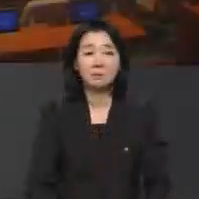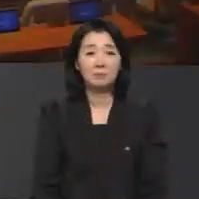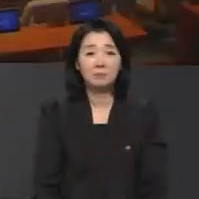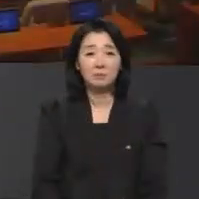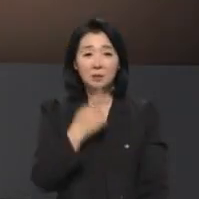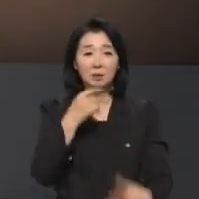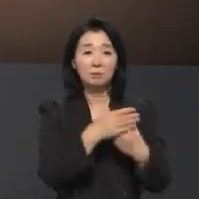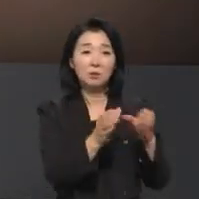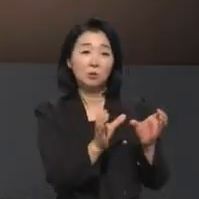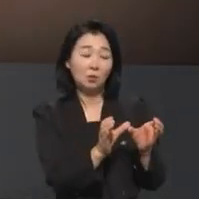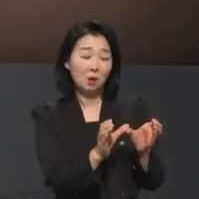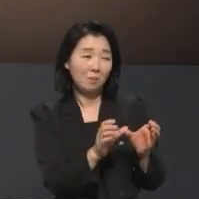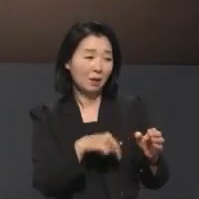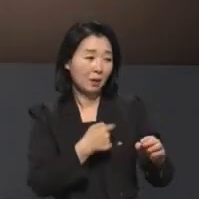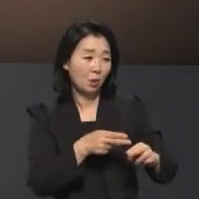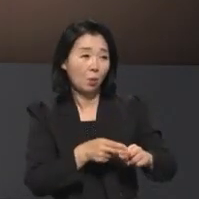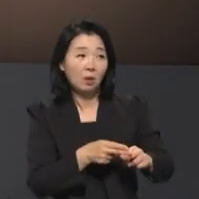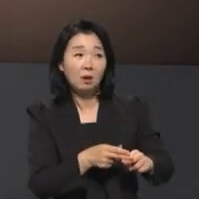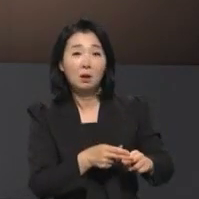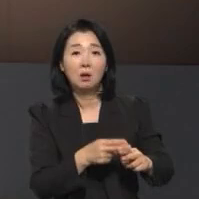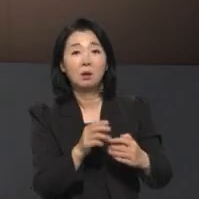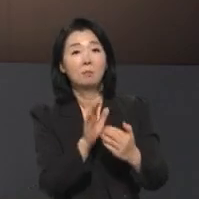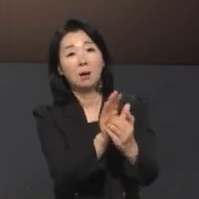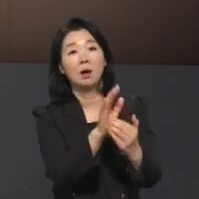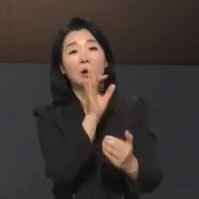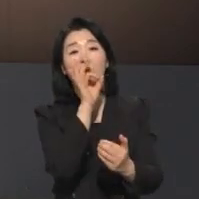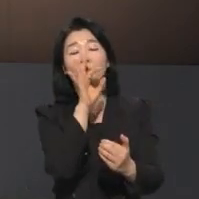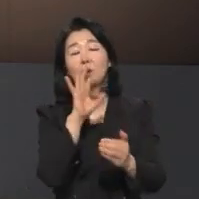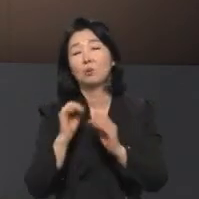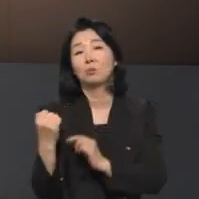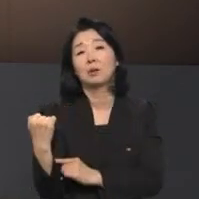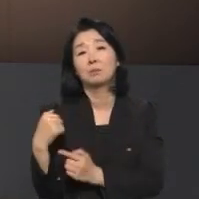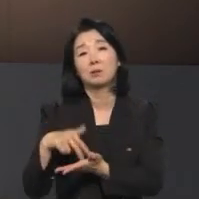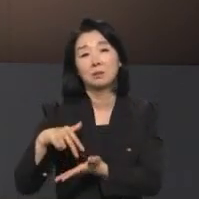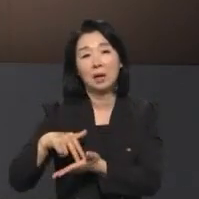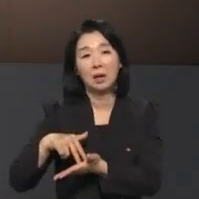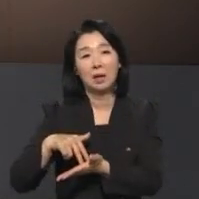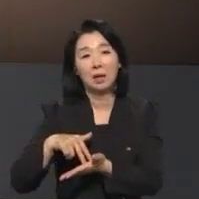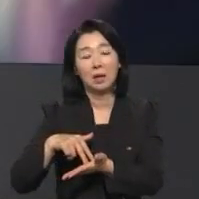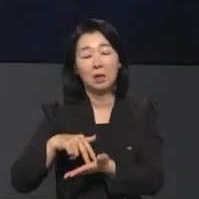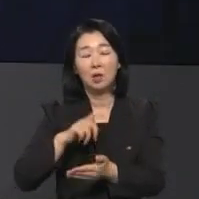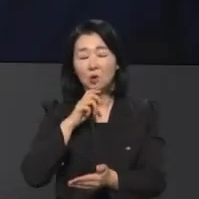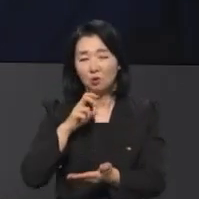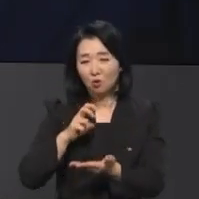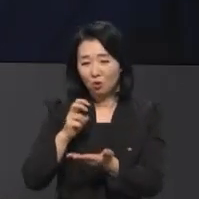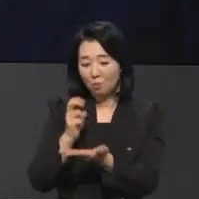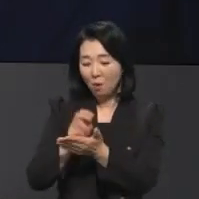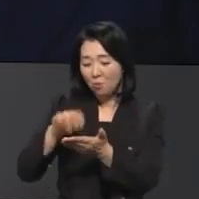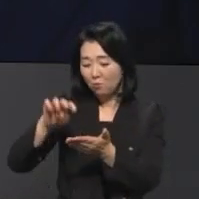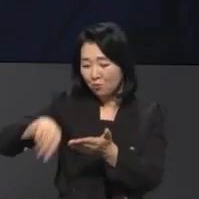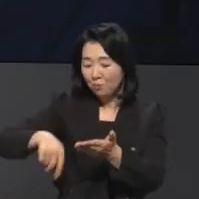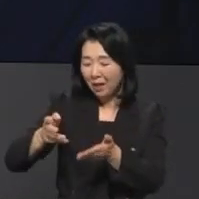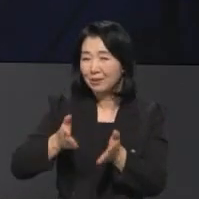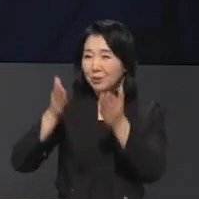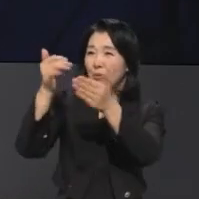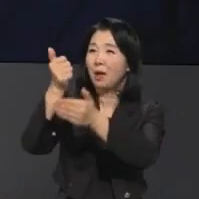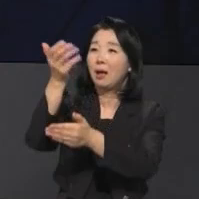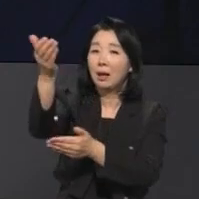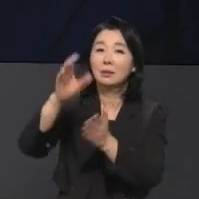하지만 민주당의 단독 의결, 막을 재간이 없는 국민의힘입니다. 따라서 직회부 때마다 꺼내는 카드가